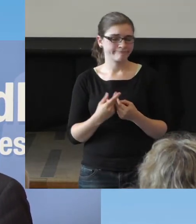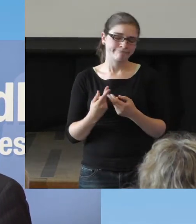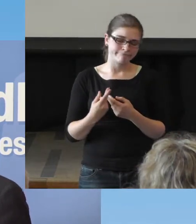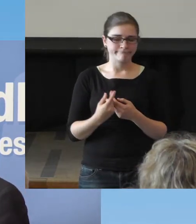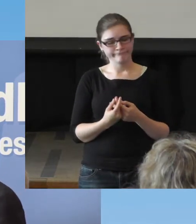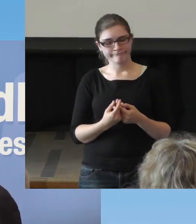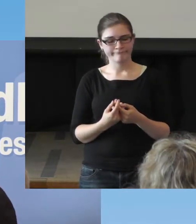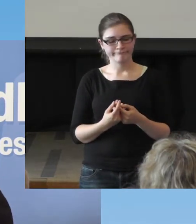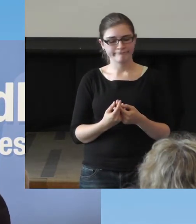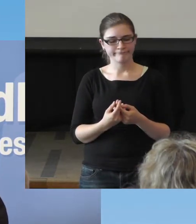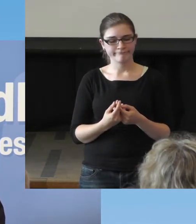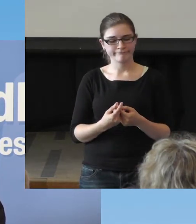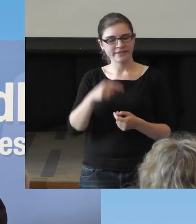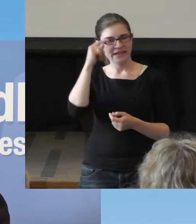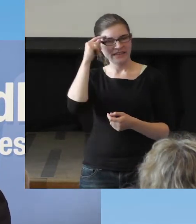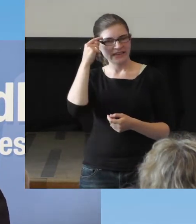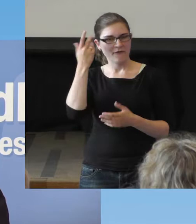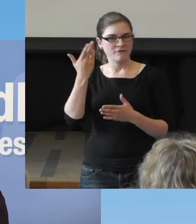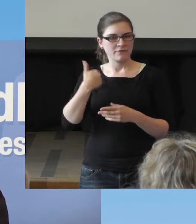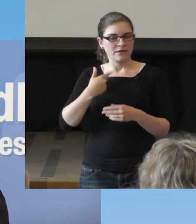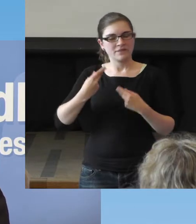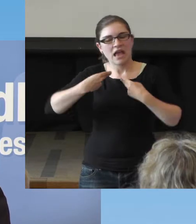ableitet, sind erniedrigt.